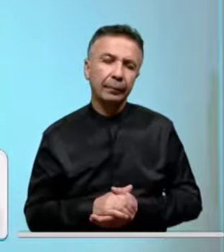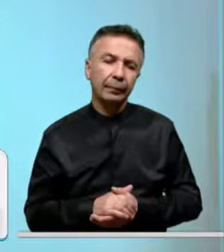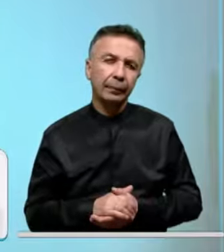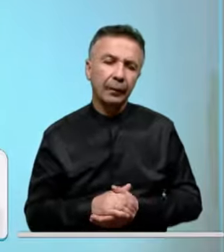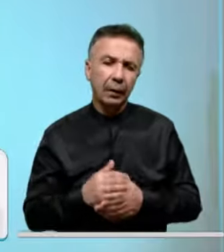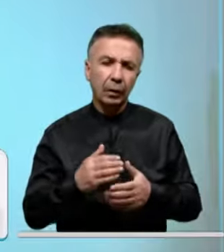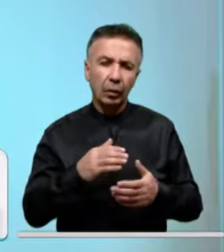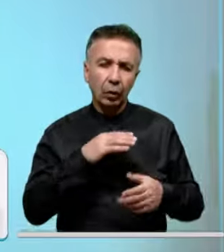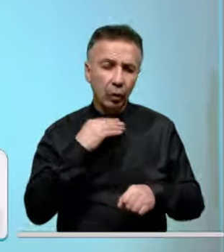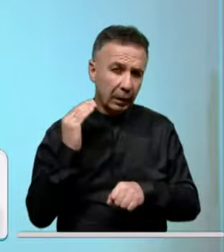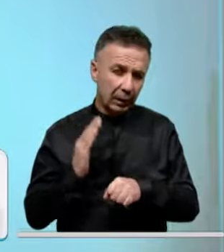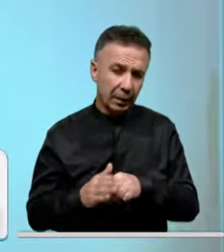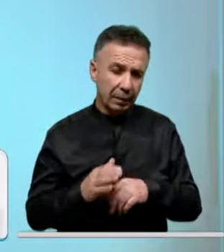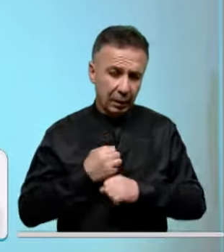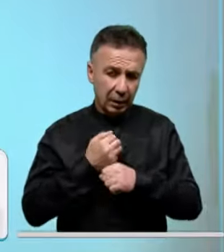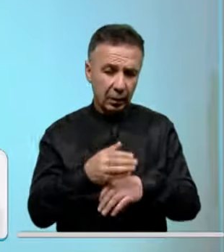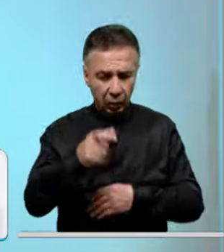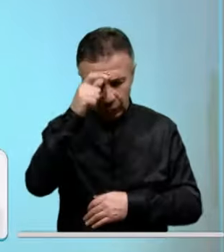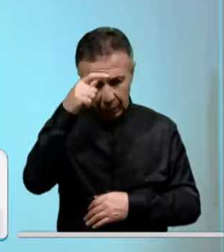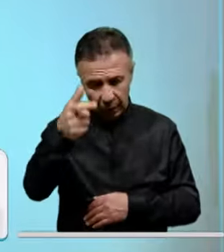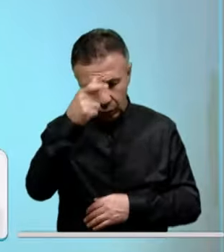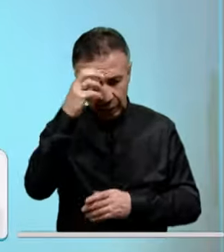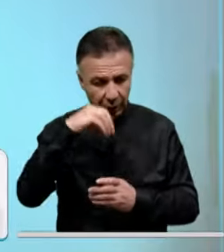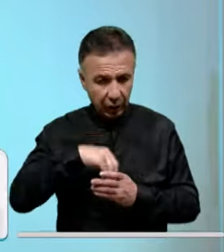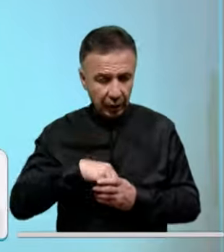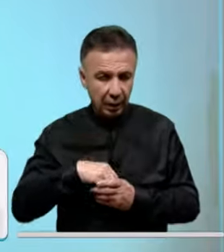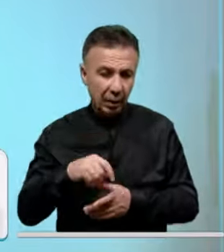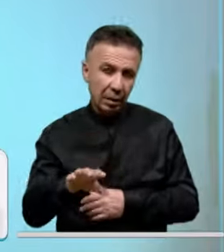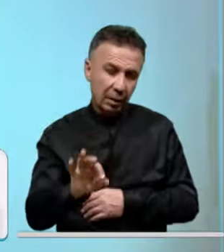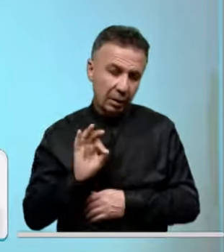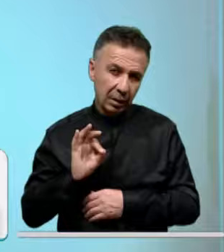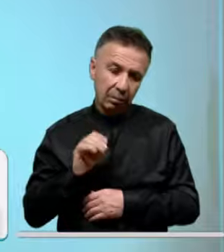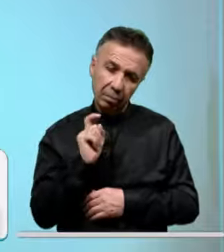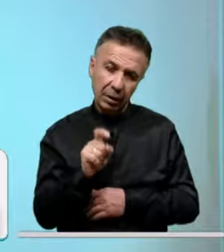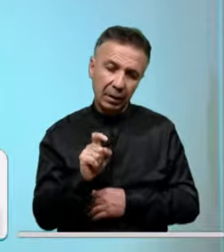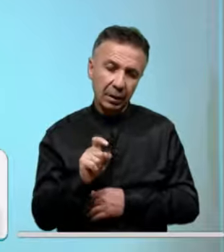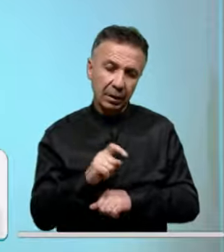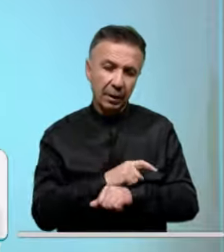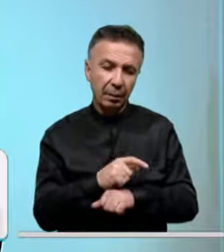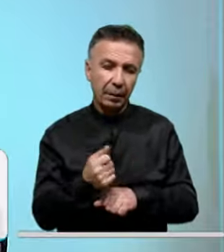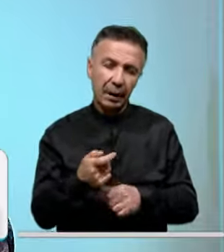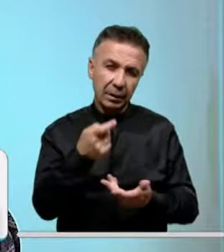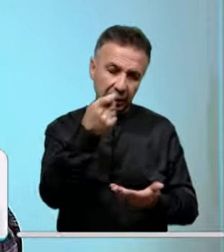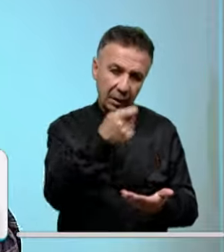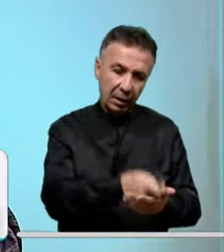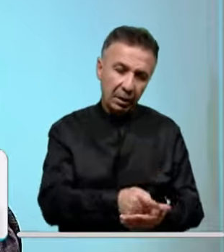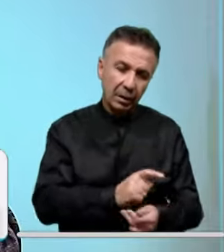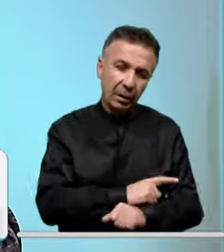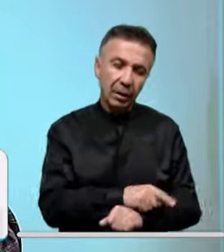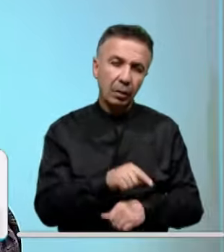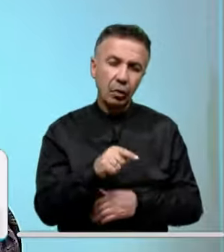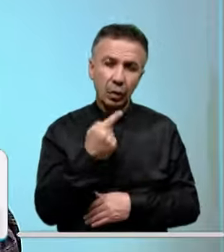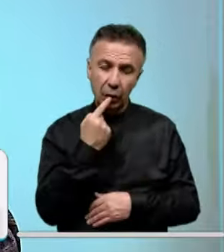Hı hı. Yurt içi ve yurt dışını seçtiğiniz zaman bedelini yatırdığınızda siz